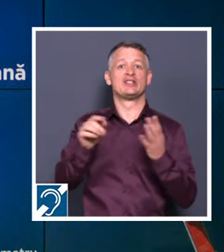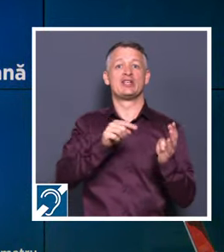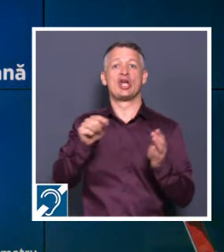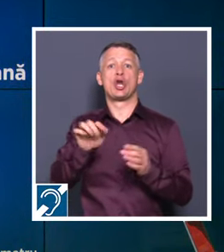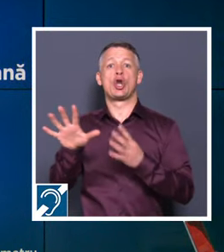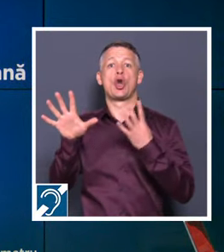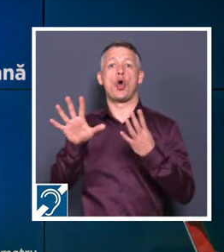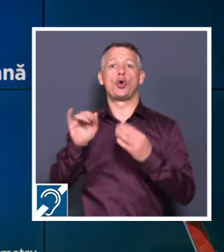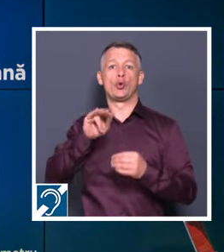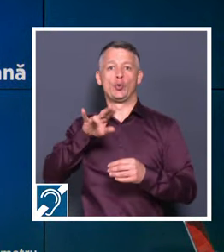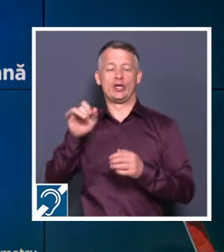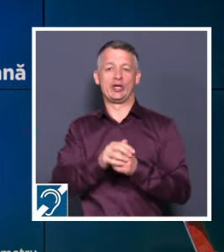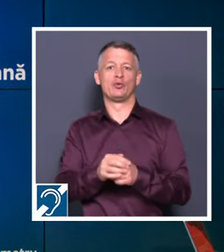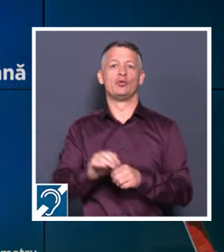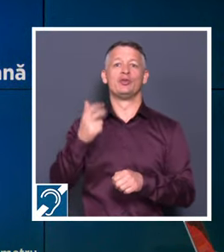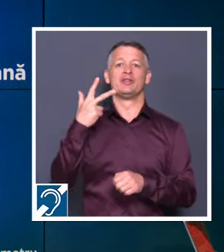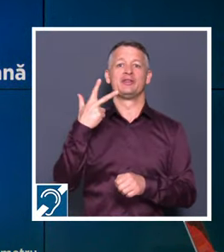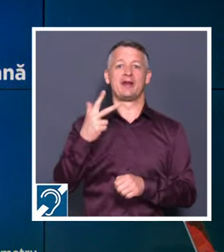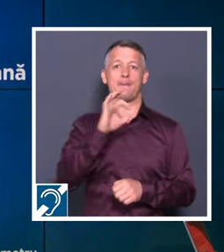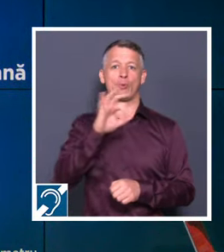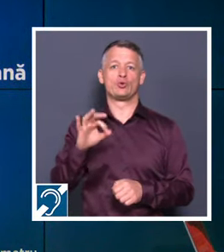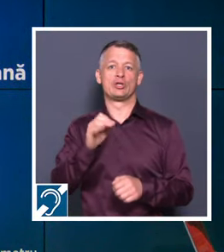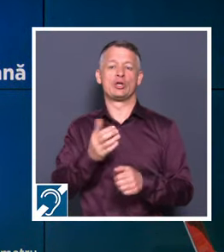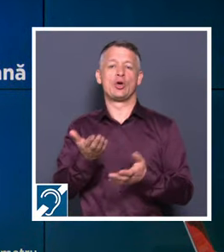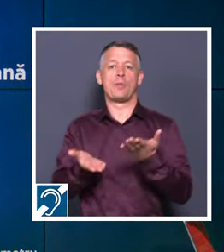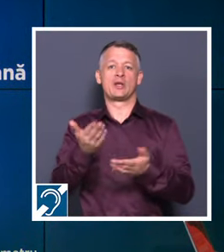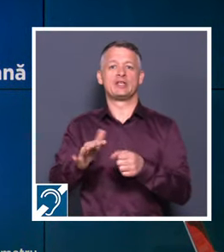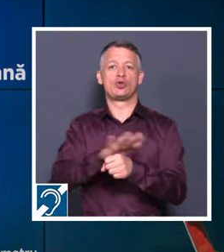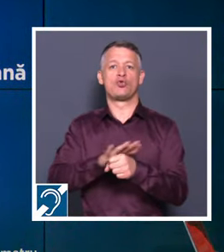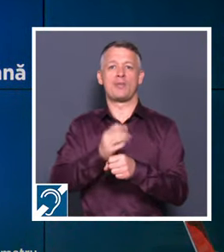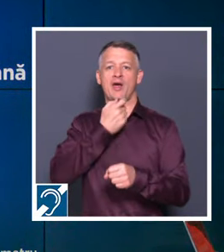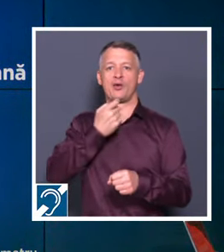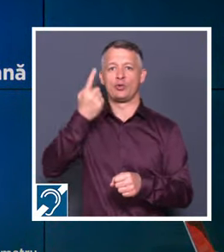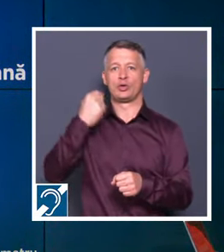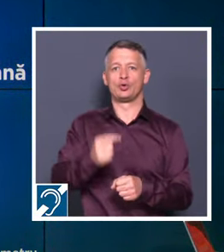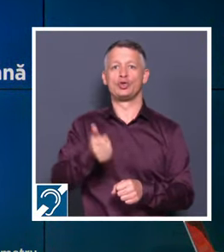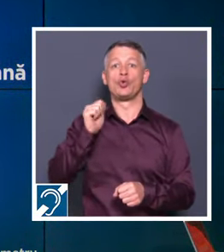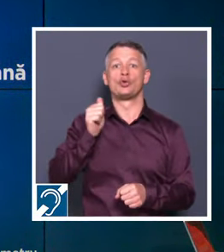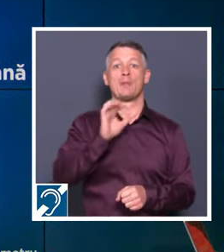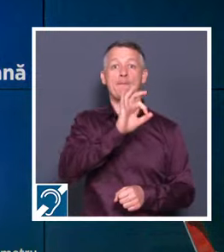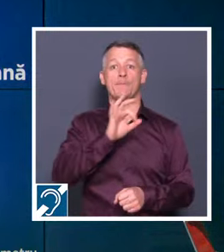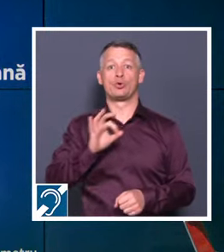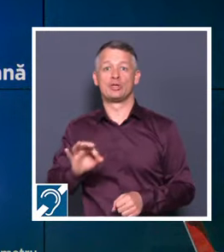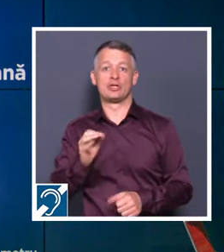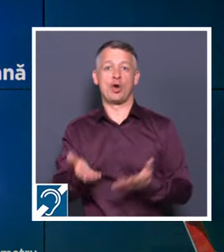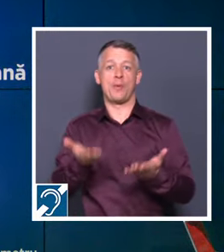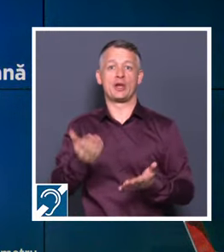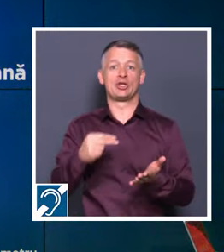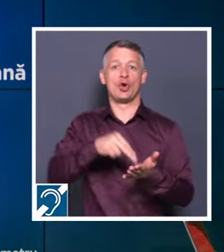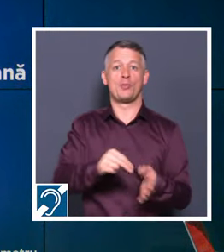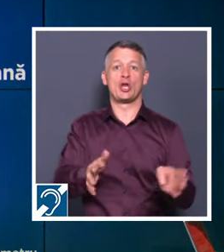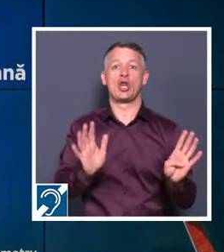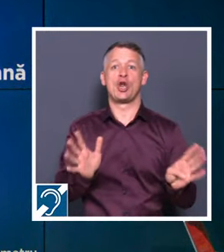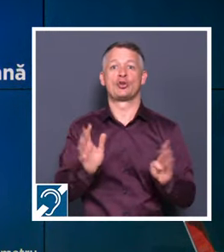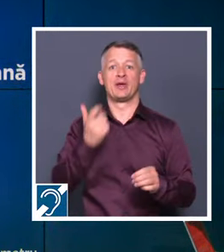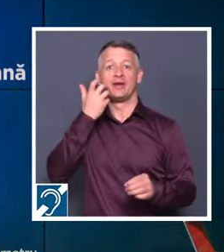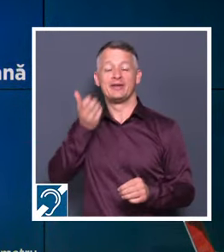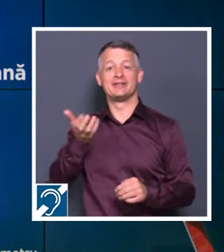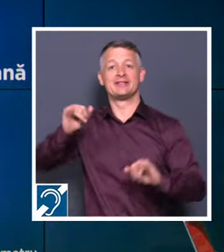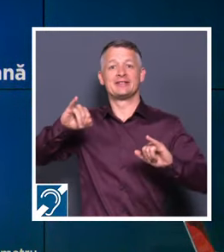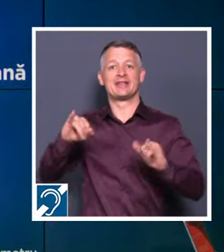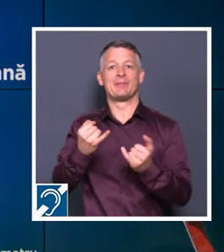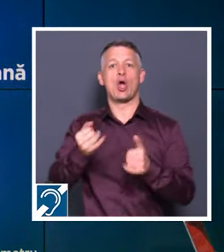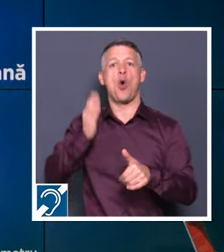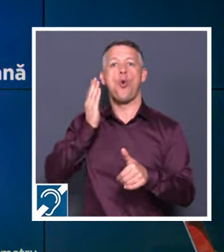în creștere cu 3% față de toamna anului trecut și cu 11% față de 2019, atunci când au avut